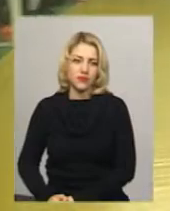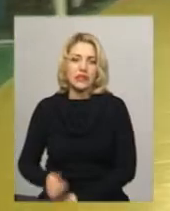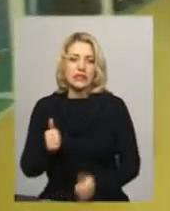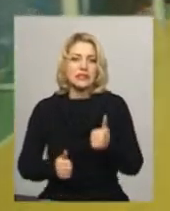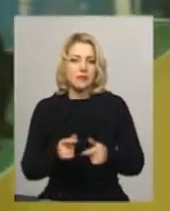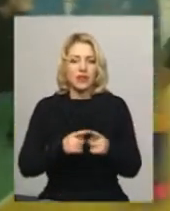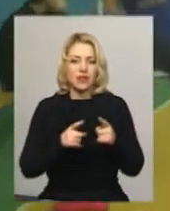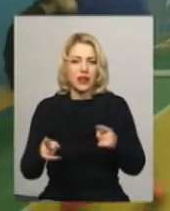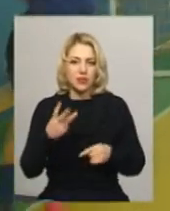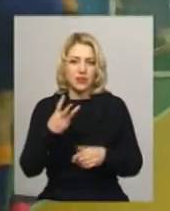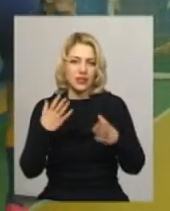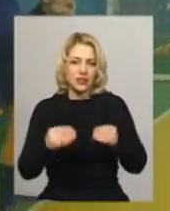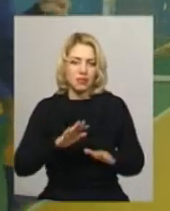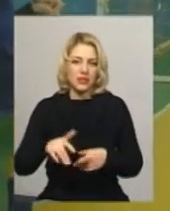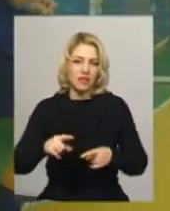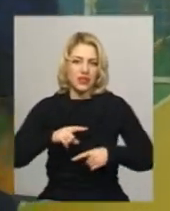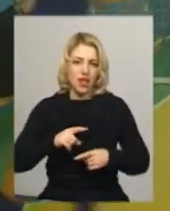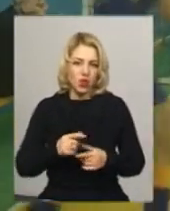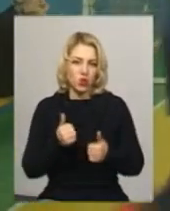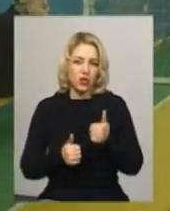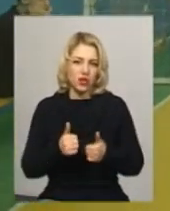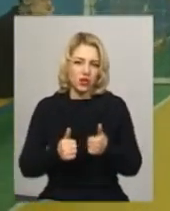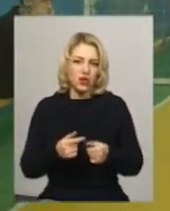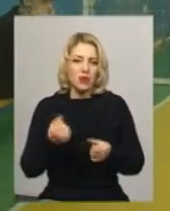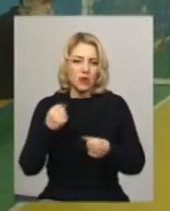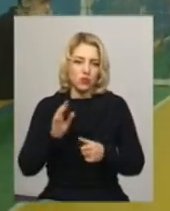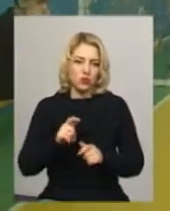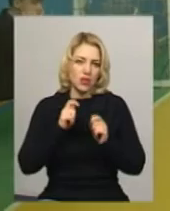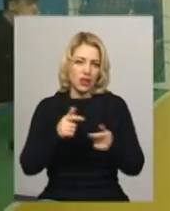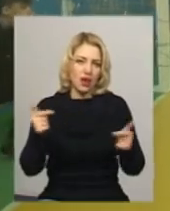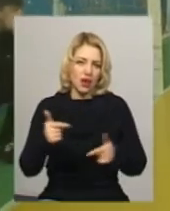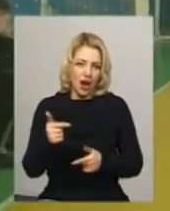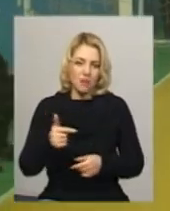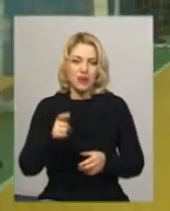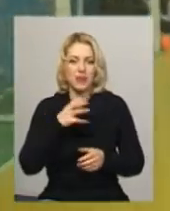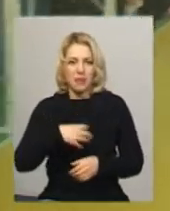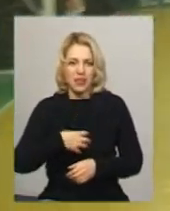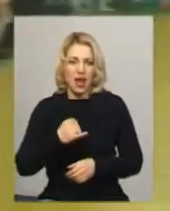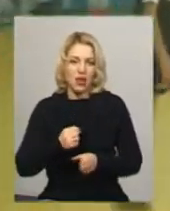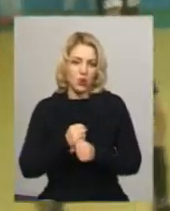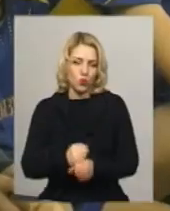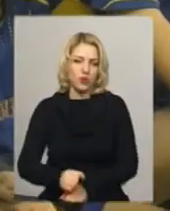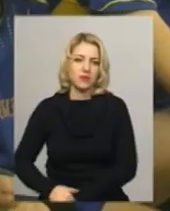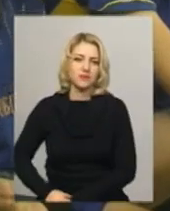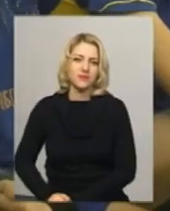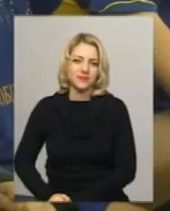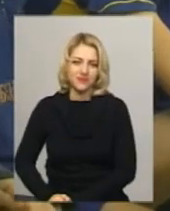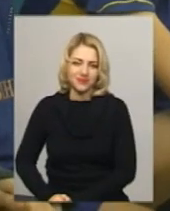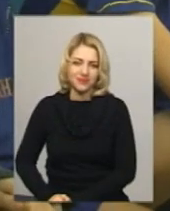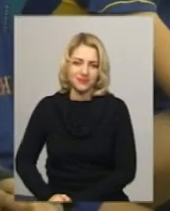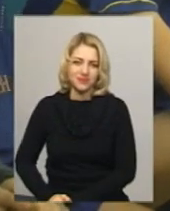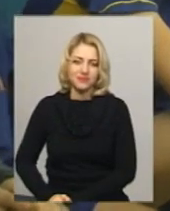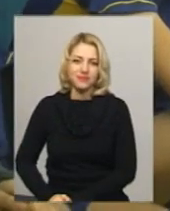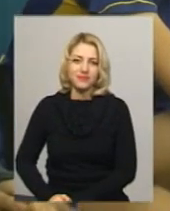Змагання триватимуть 3 дні. Після фінальної гри переможців нагороджуватимуть грамотами, медалями та кубками. Вікторія Зелінська, Віктор Кривий,